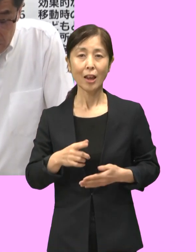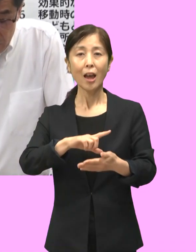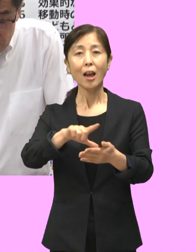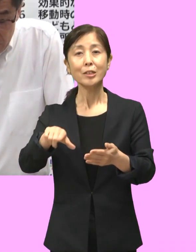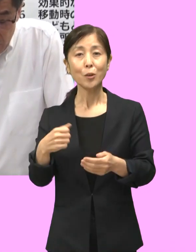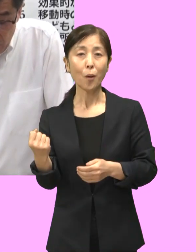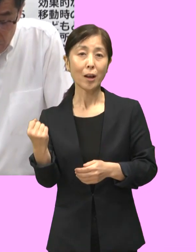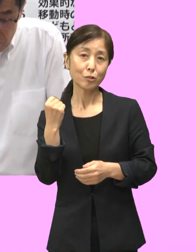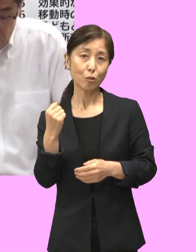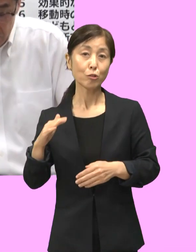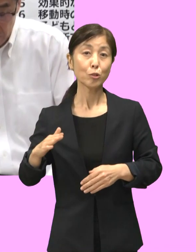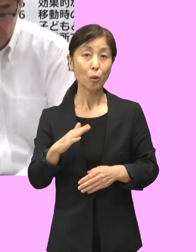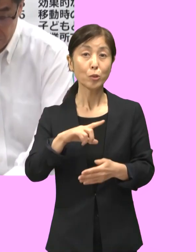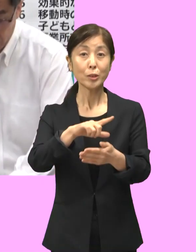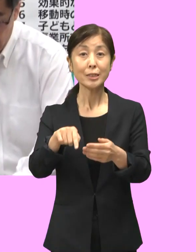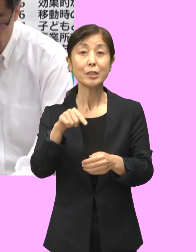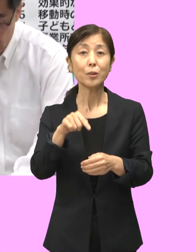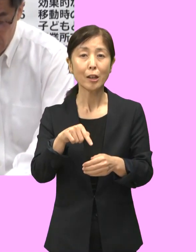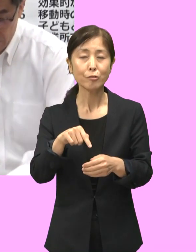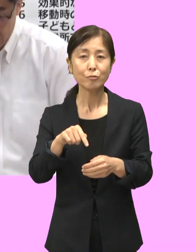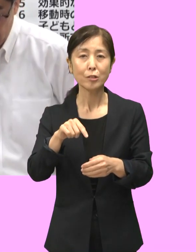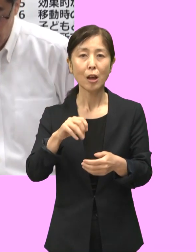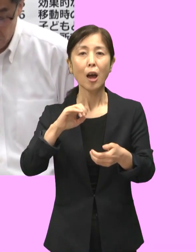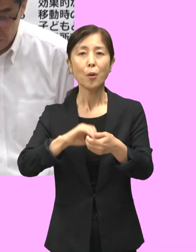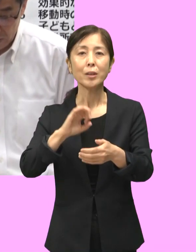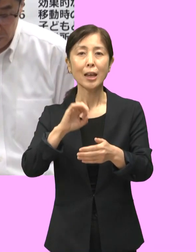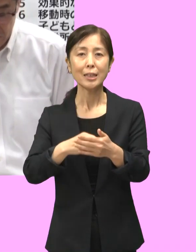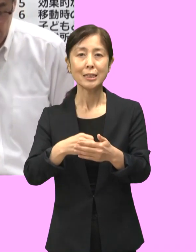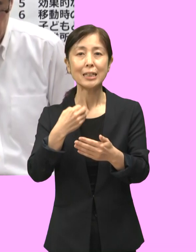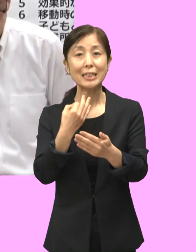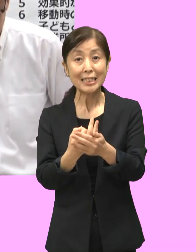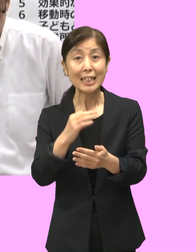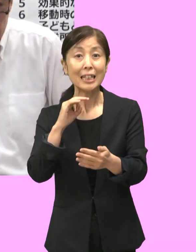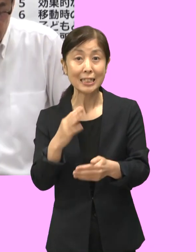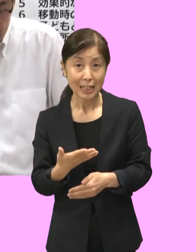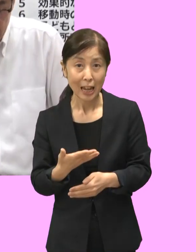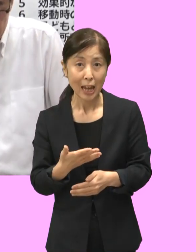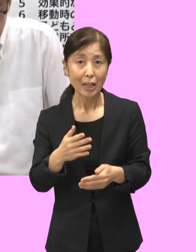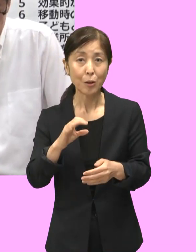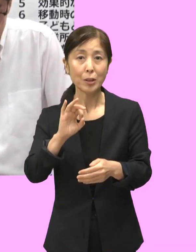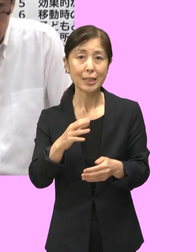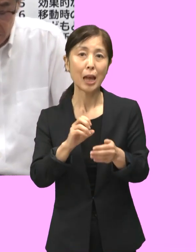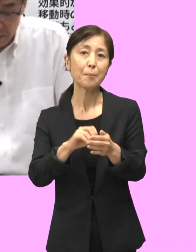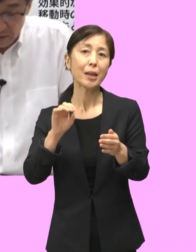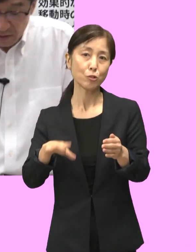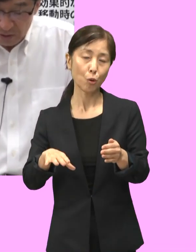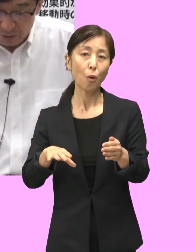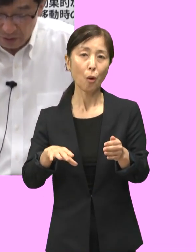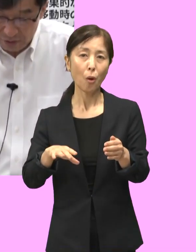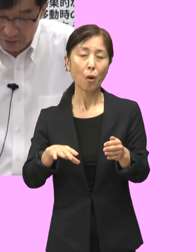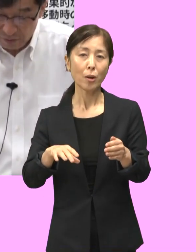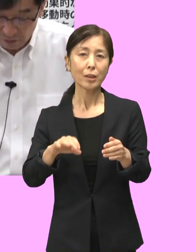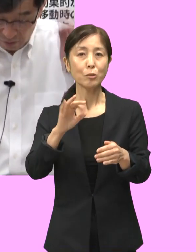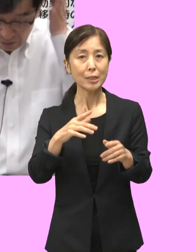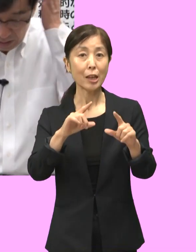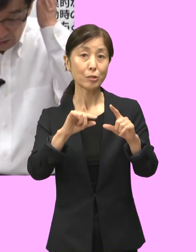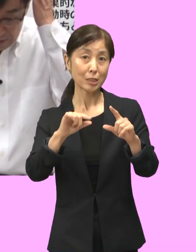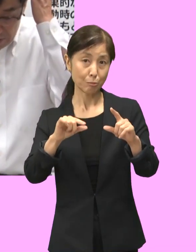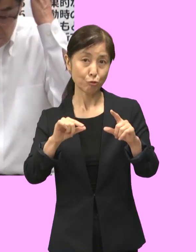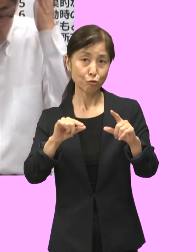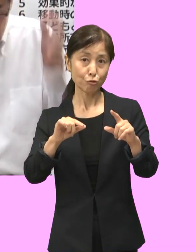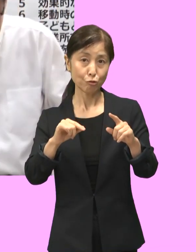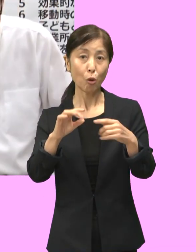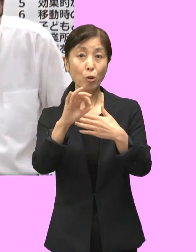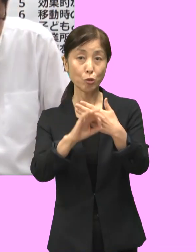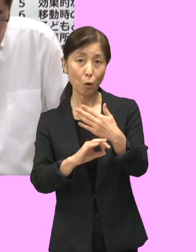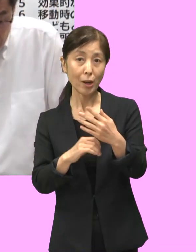地方活力向上地域における固定資産税の課税免除及び不均一課税に関する条例の一部を改